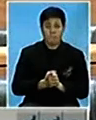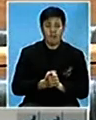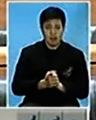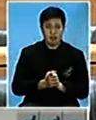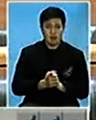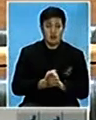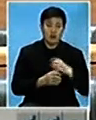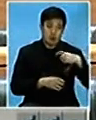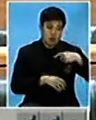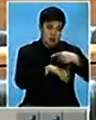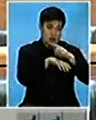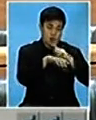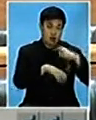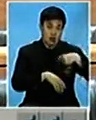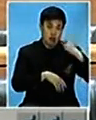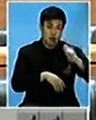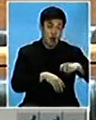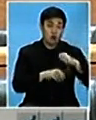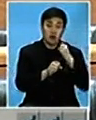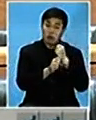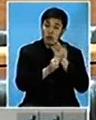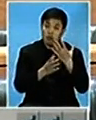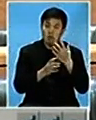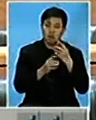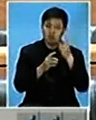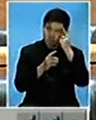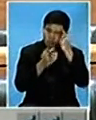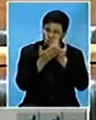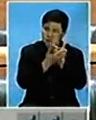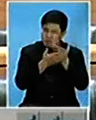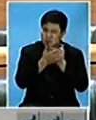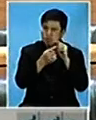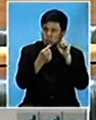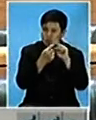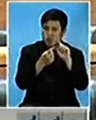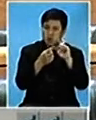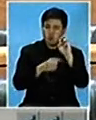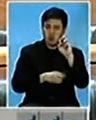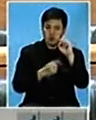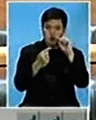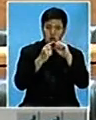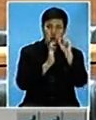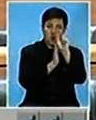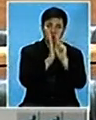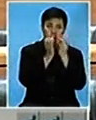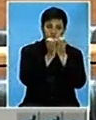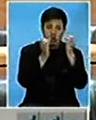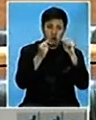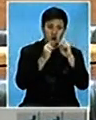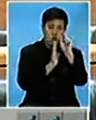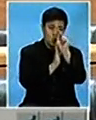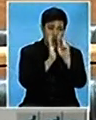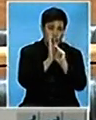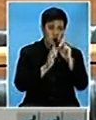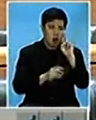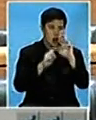ธรรมนูญมีอำนาจหน้าที่เรื่องแรกคือการวินิจฉัยความชอบด้านรัฐธรรมนูญในกรณีที่มีกฎหมายมีร่